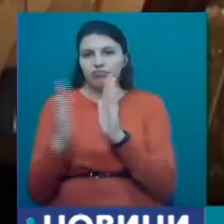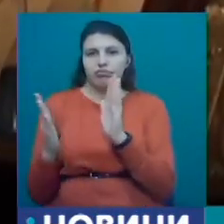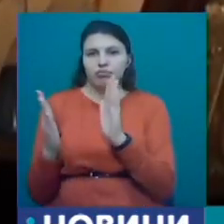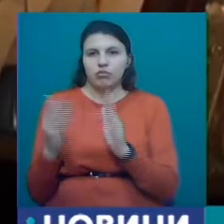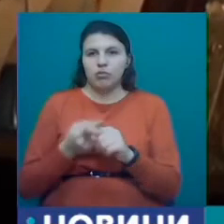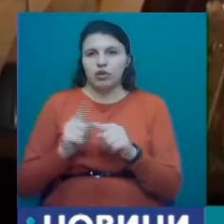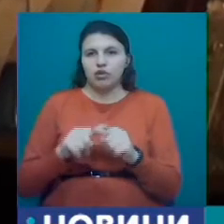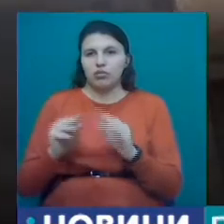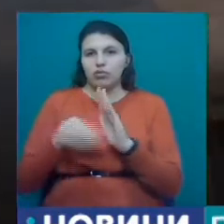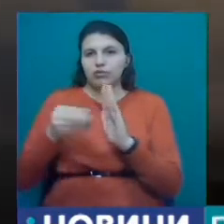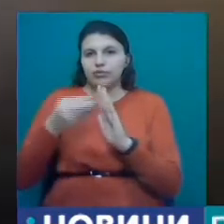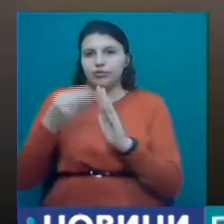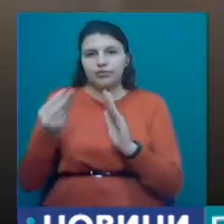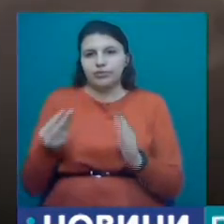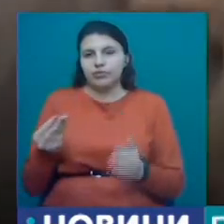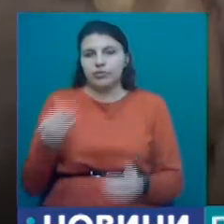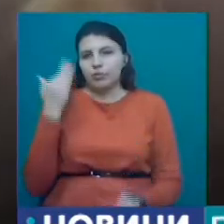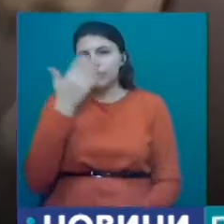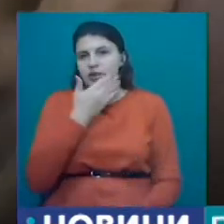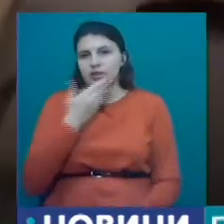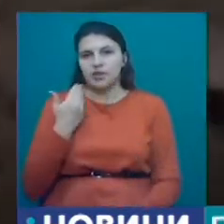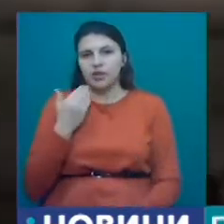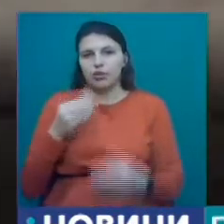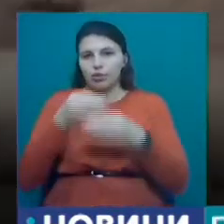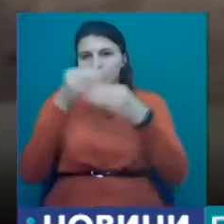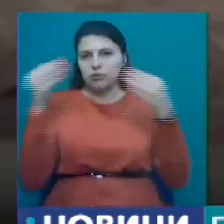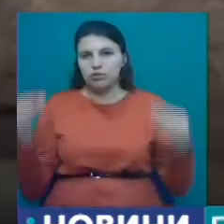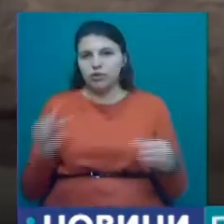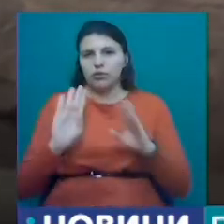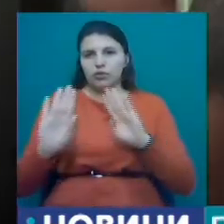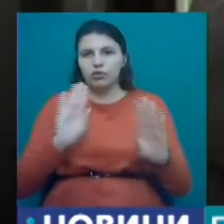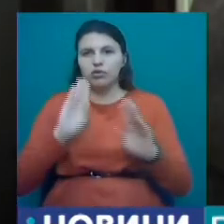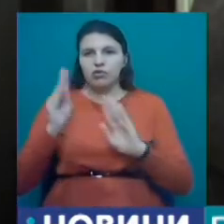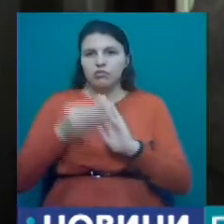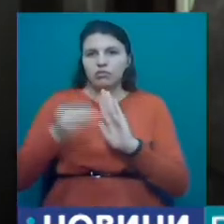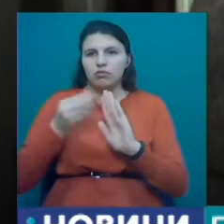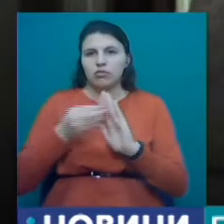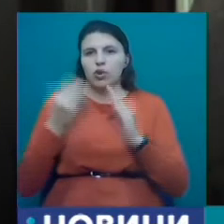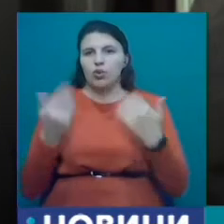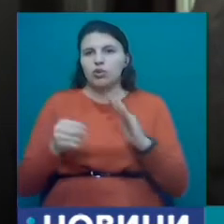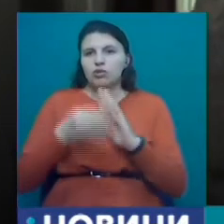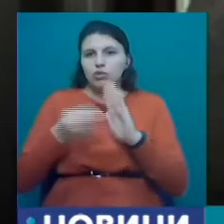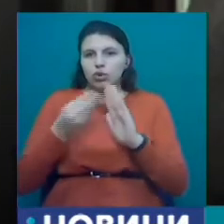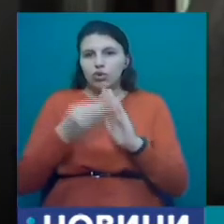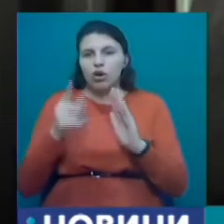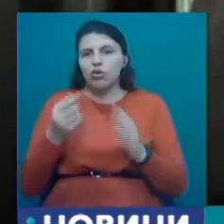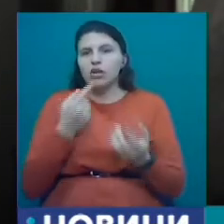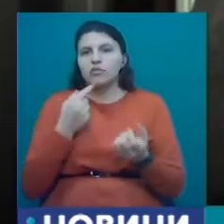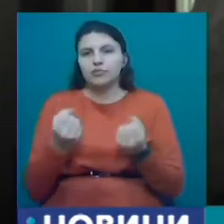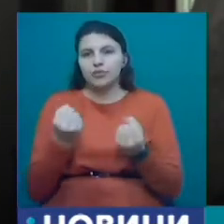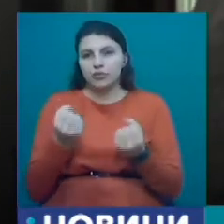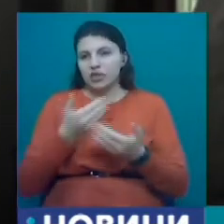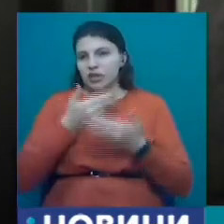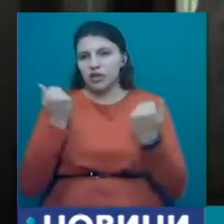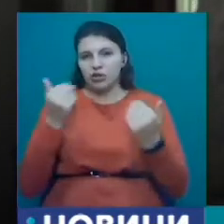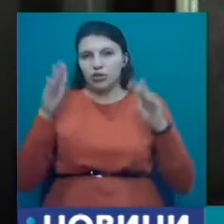смысла ее оббивать гипсокартоном. Пены задуваю уже. Потому что то, что мы штукатурили, оно уже вообще просто не держит. Пена уже эффективнее